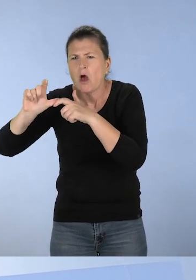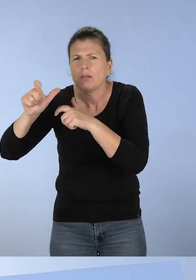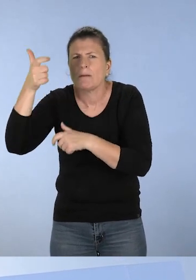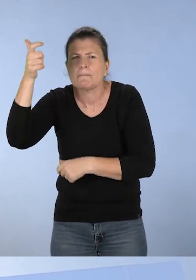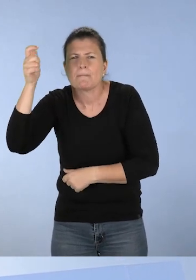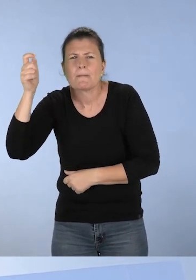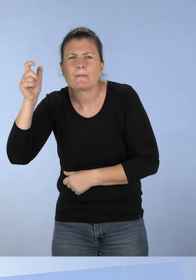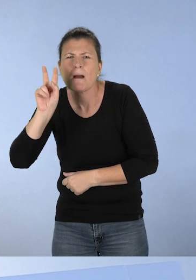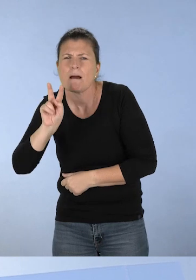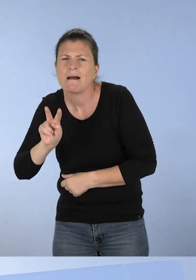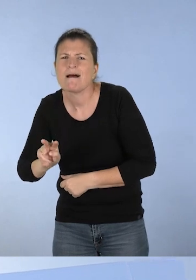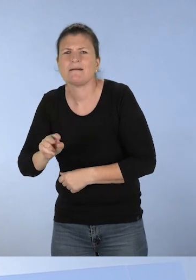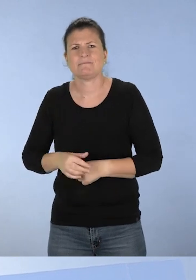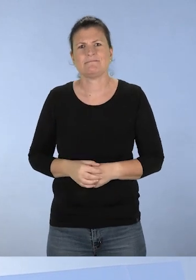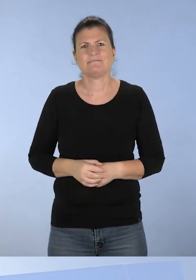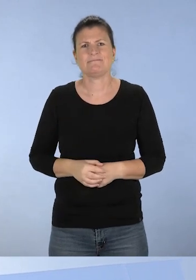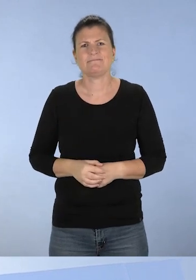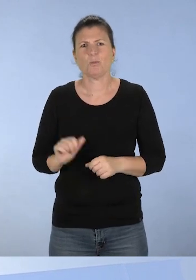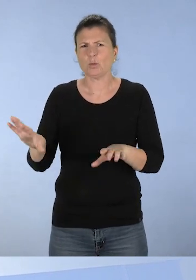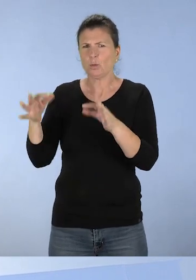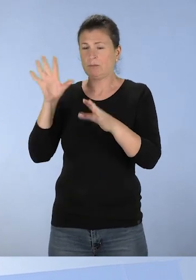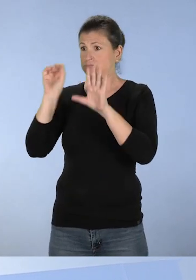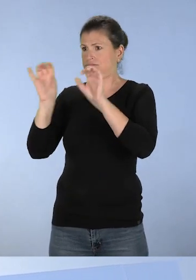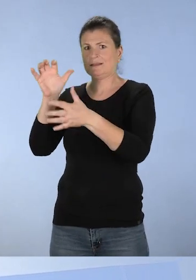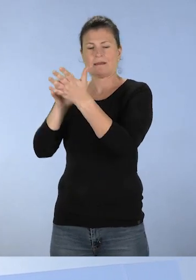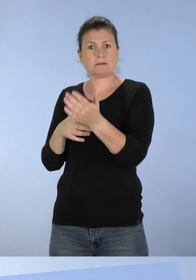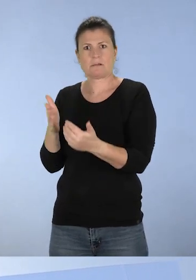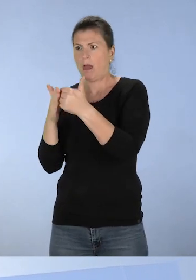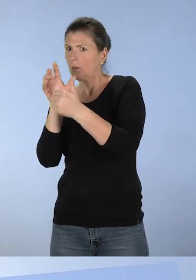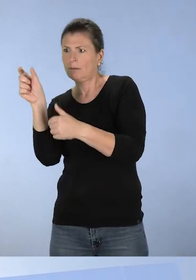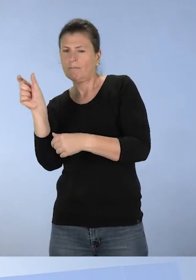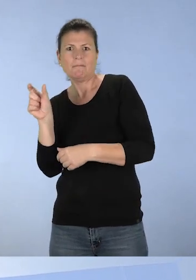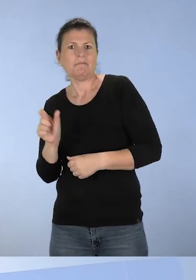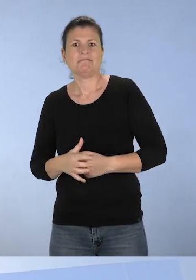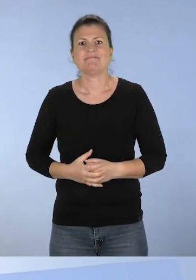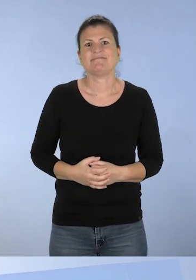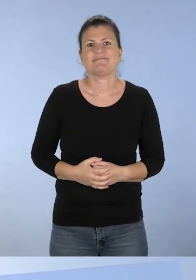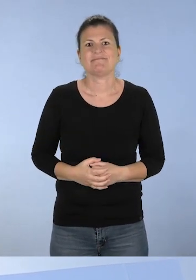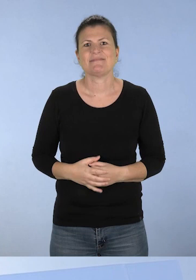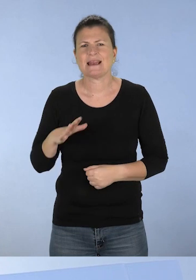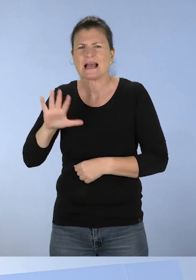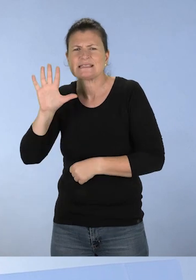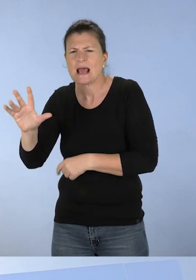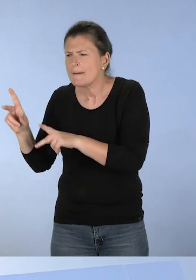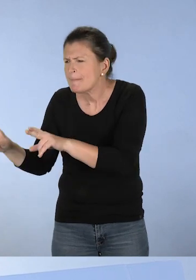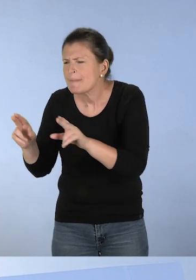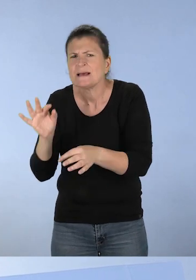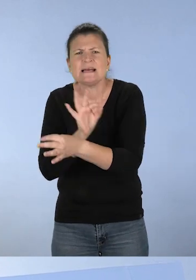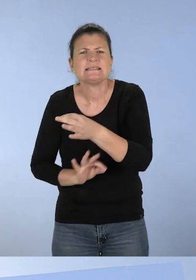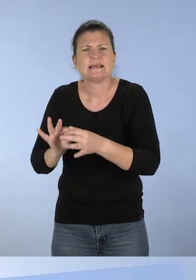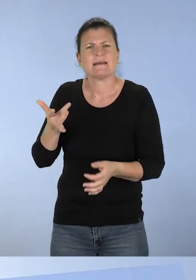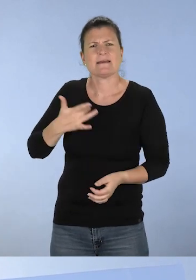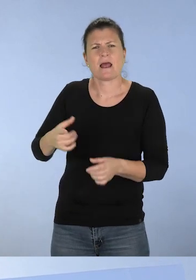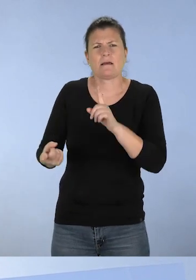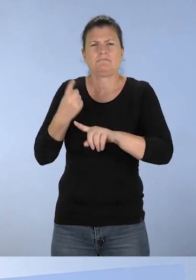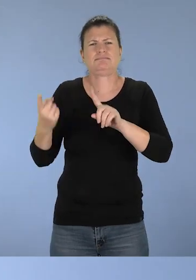à 17 par ordre chronologique et retrouver du coup très facilement les textes correspondants à côté. Nous avons représenté 5 phases principales